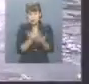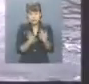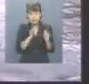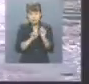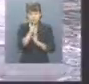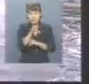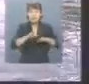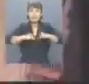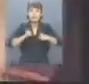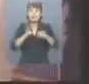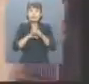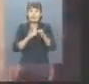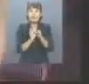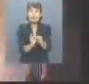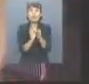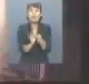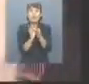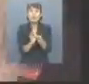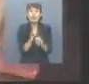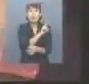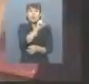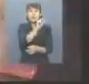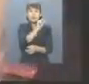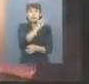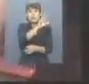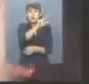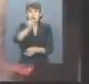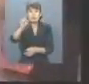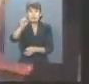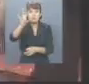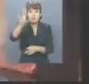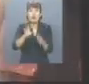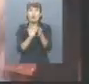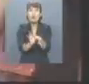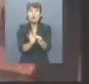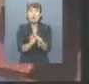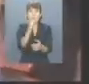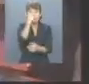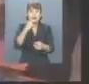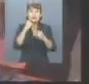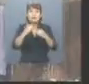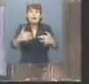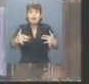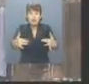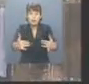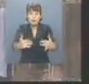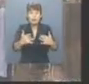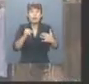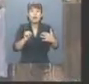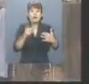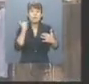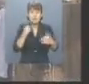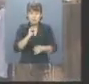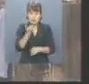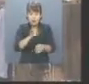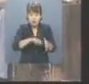าเป็นห่วงในช่วงระหว่างวันที่25ถึง27นี้นะครับซึ่งเป็นช่วงที่น้ำทะเลหนุนสูงอาจทำให้การระบายน้ำจาก